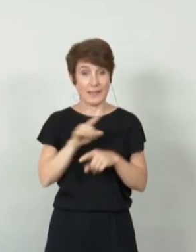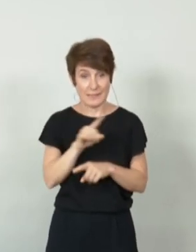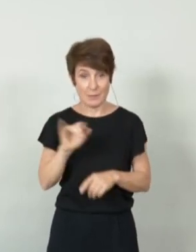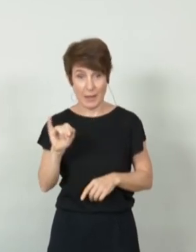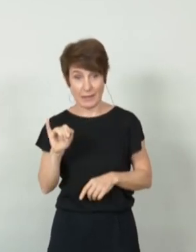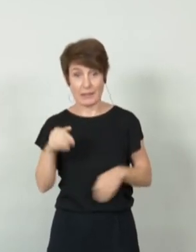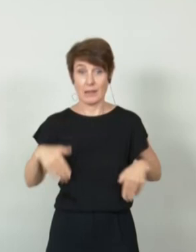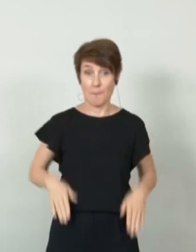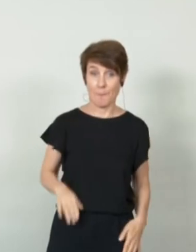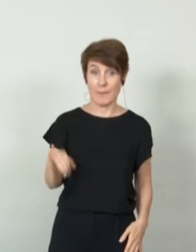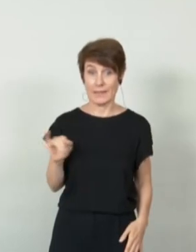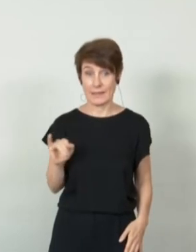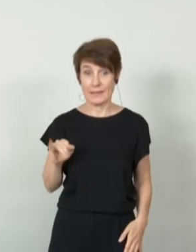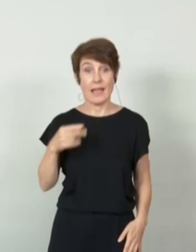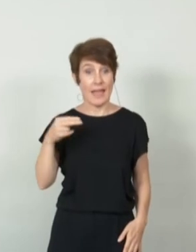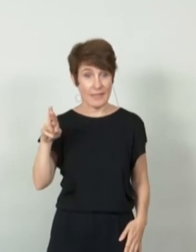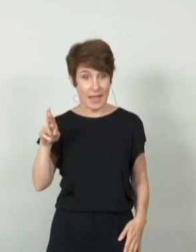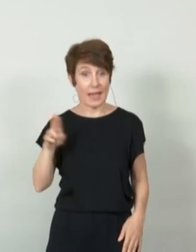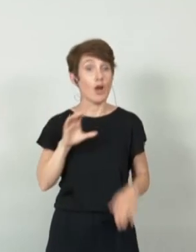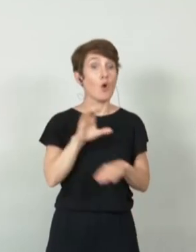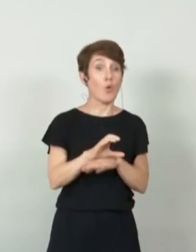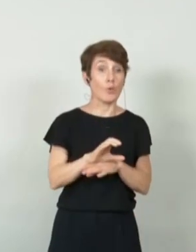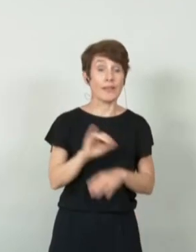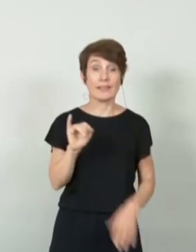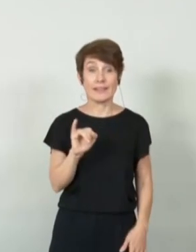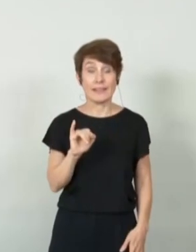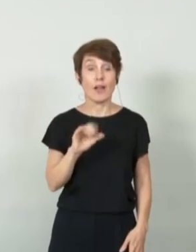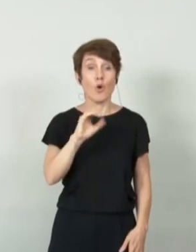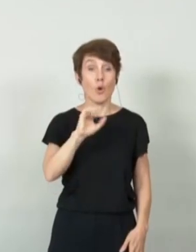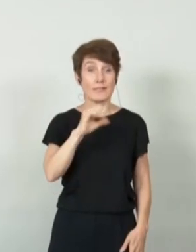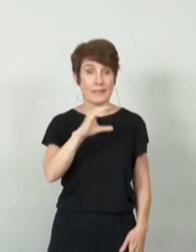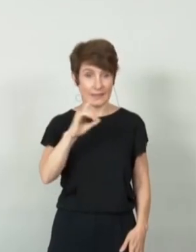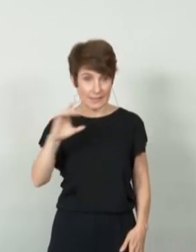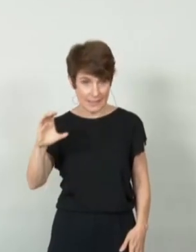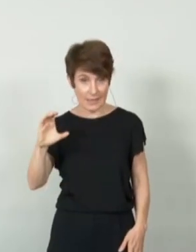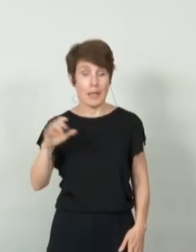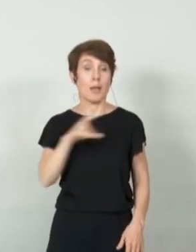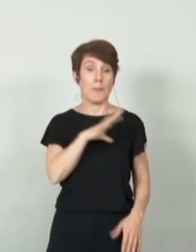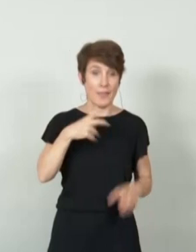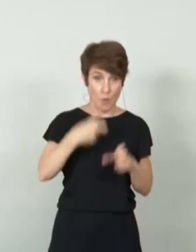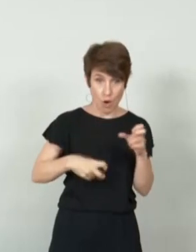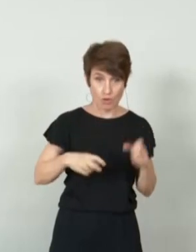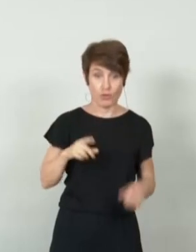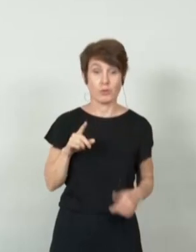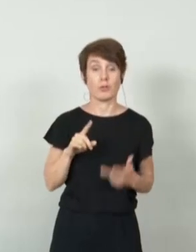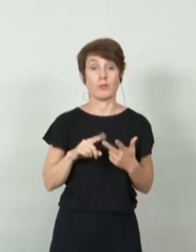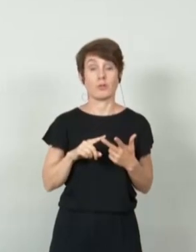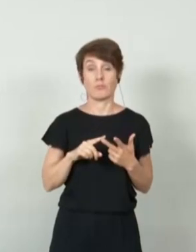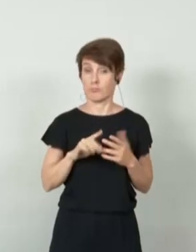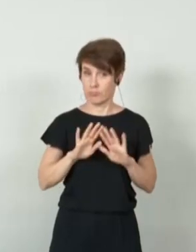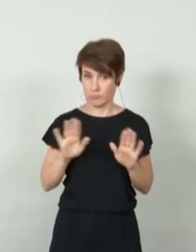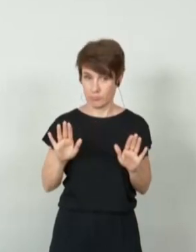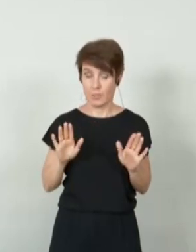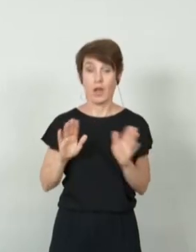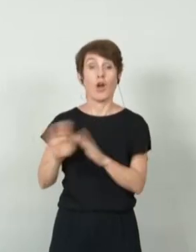s'abstient NR qui vote contre ouais c'est des décès madame roche qui vote